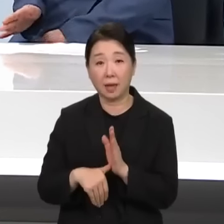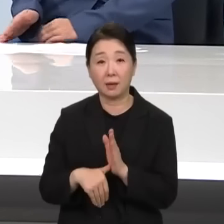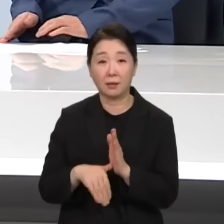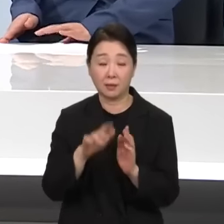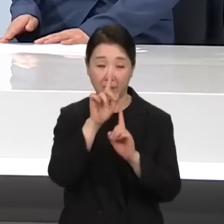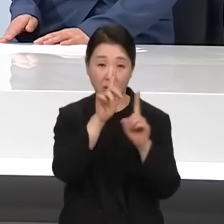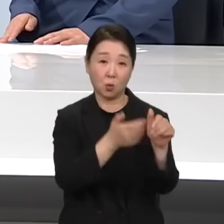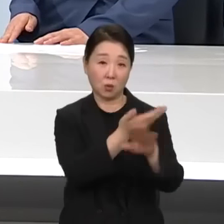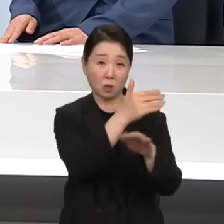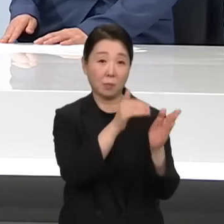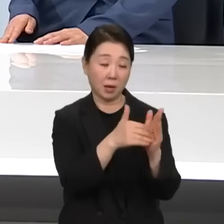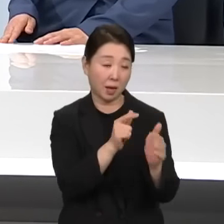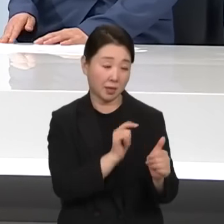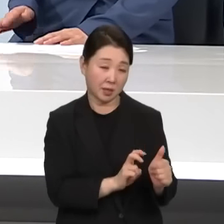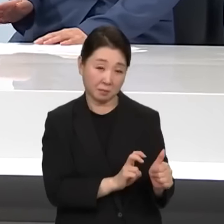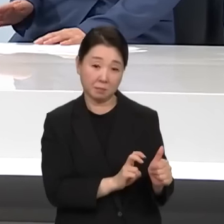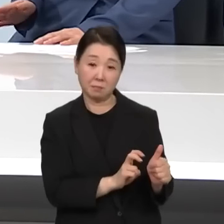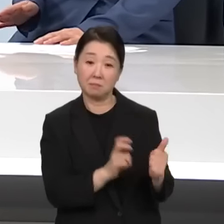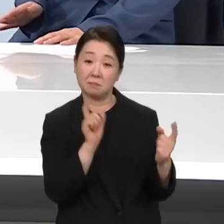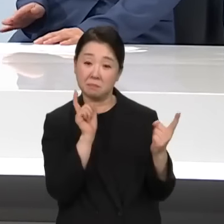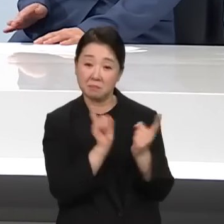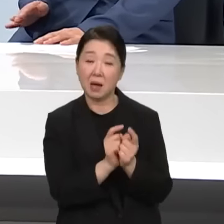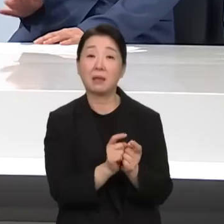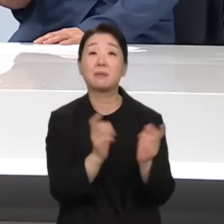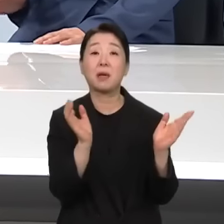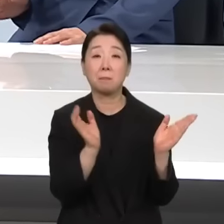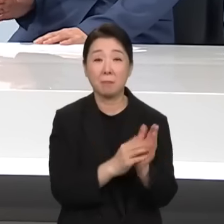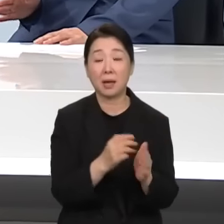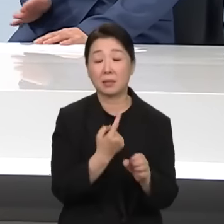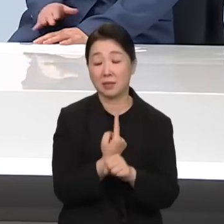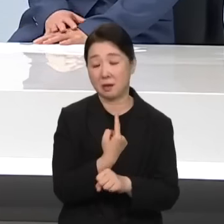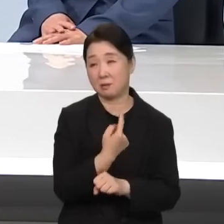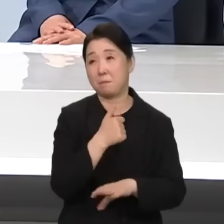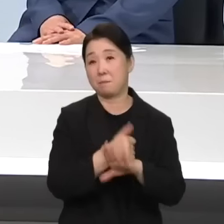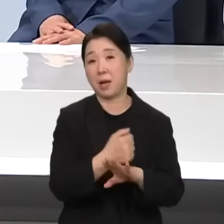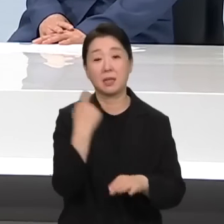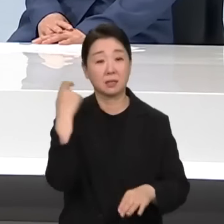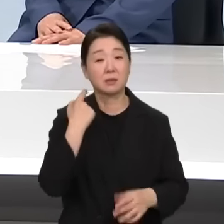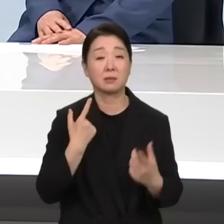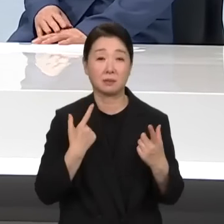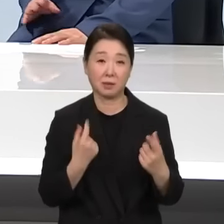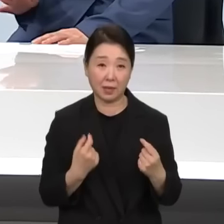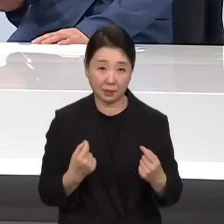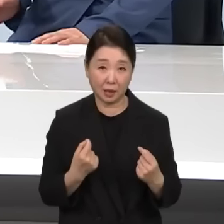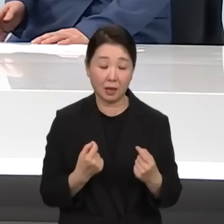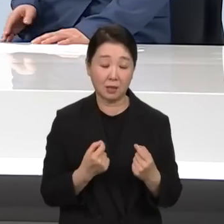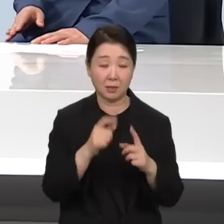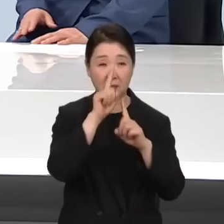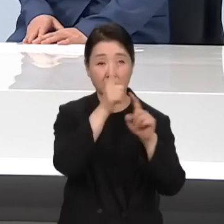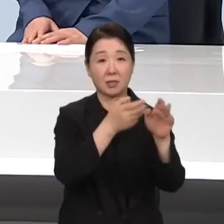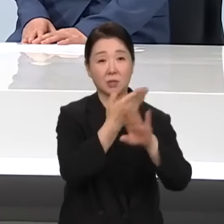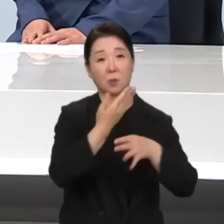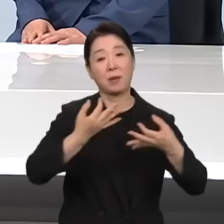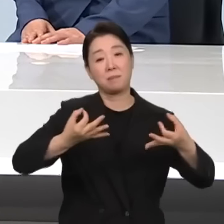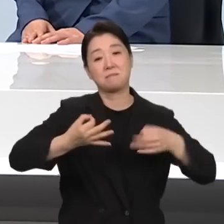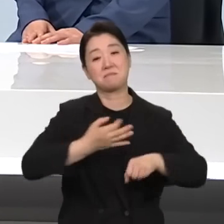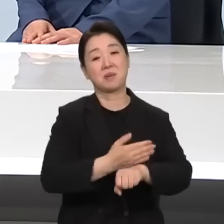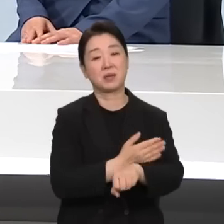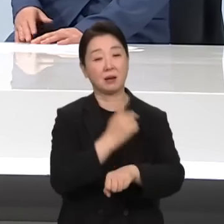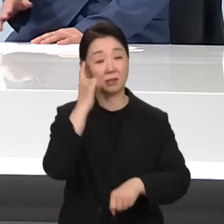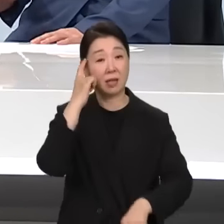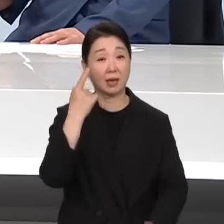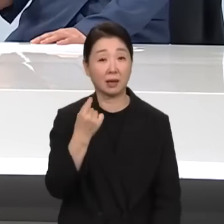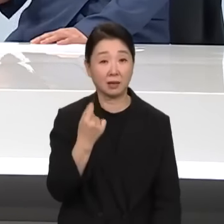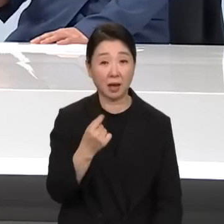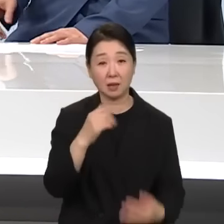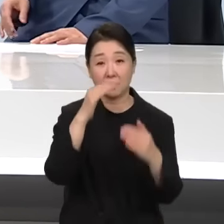선배가 임성근 전 사단장을 만났다고 작년 말 들은 것 같다며 이 선배의 허세라고 생각한다고 했습니다.